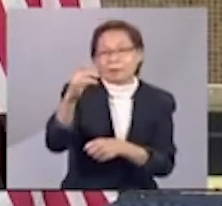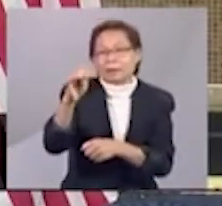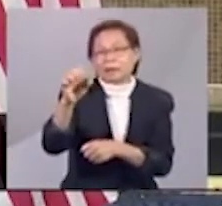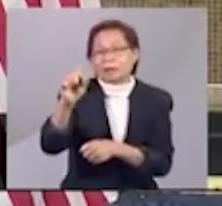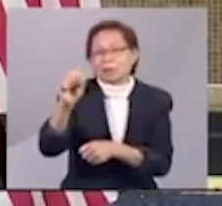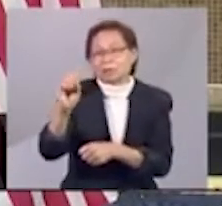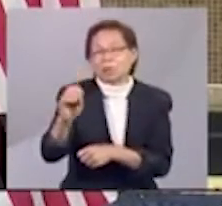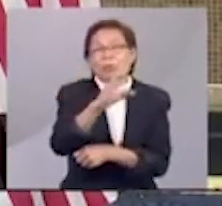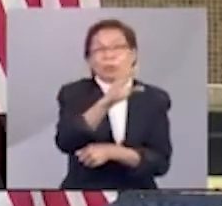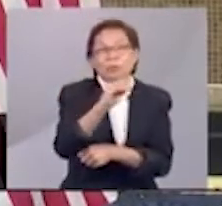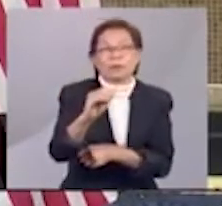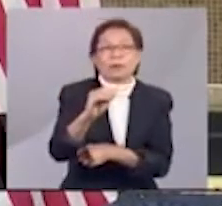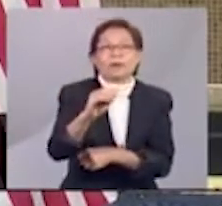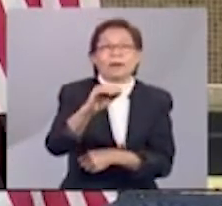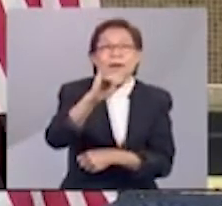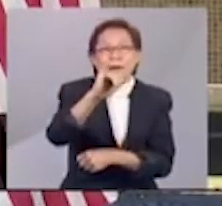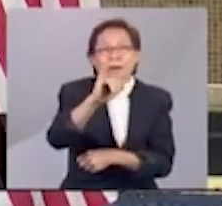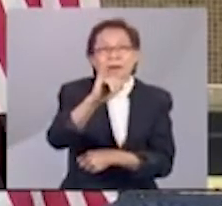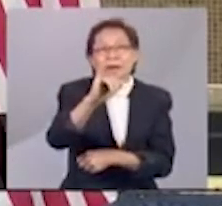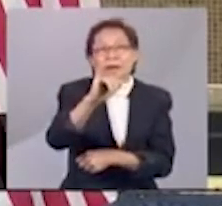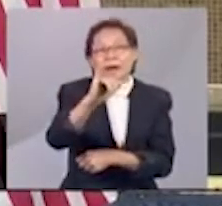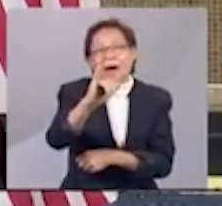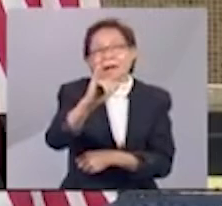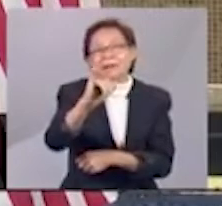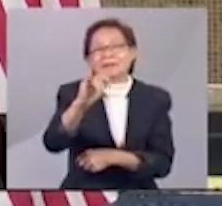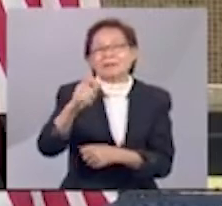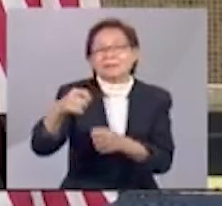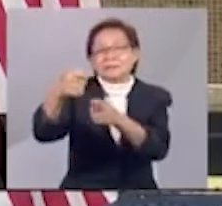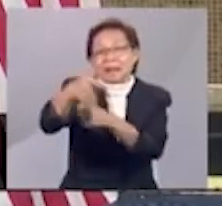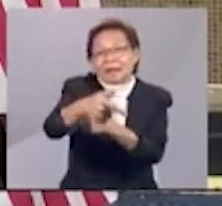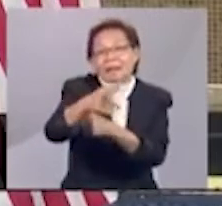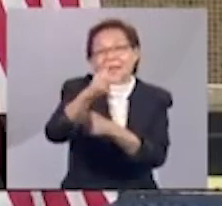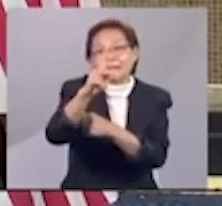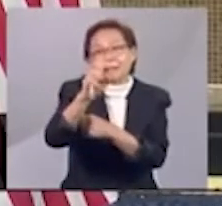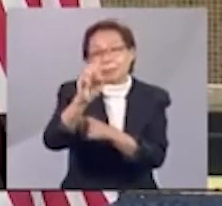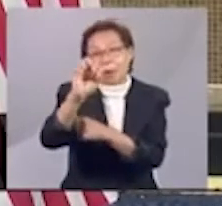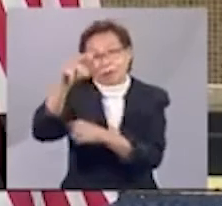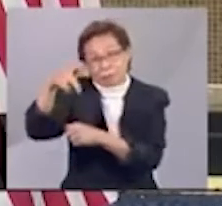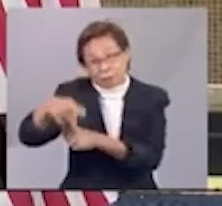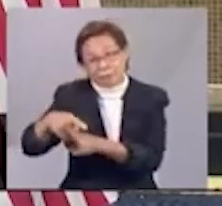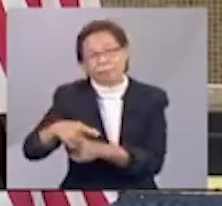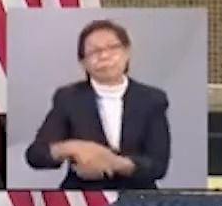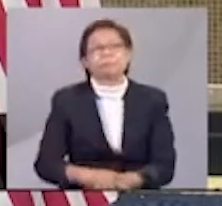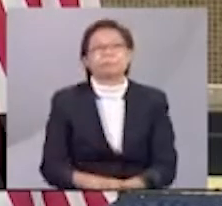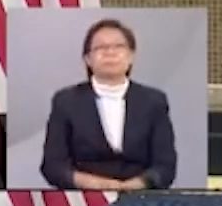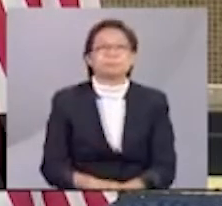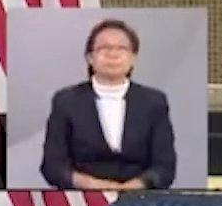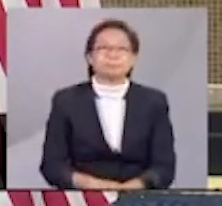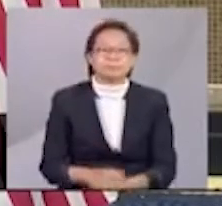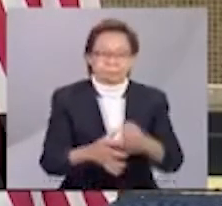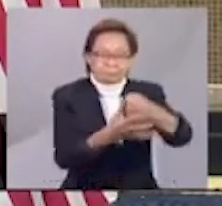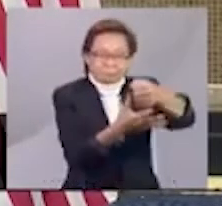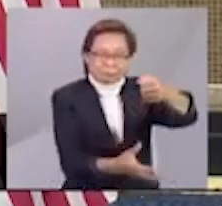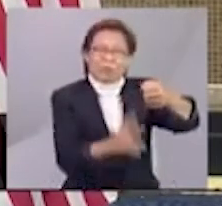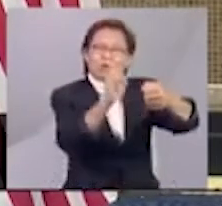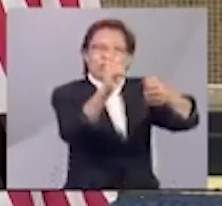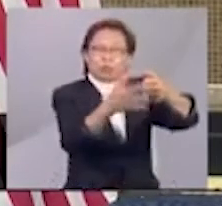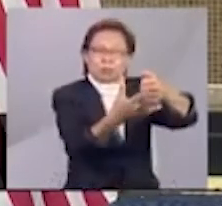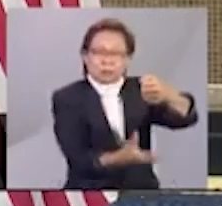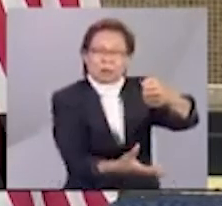skim aisyara and Keith USB dan kedua peruntukkan sebanyak